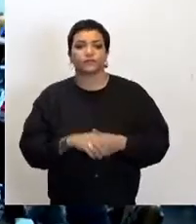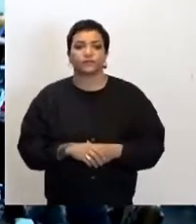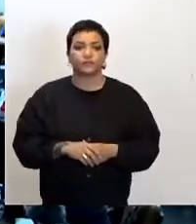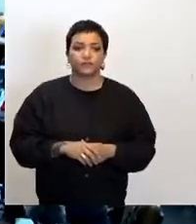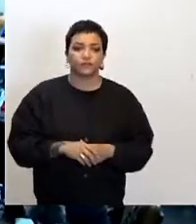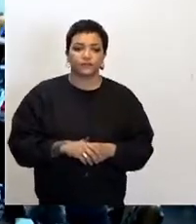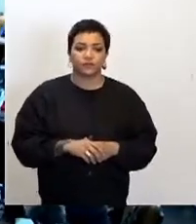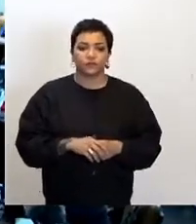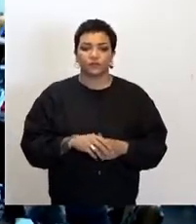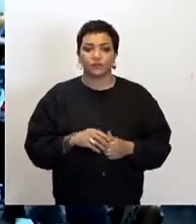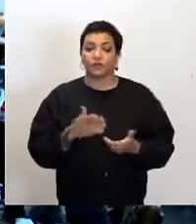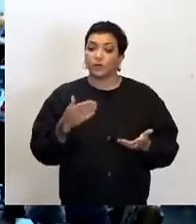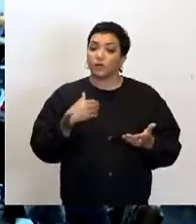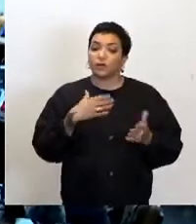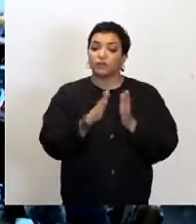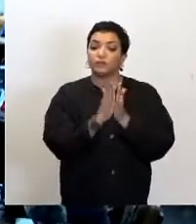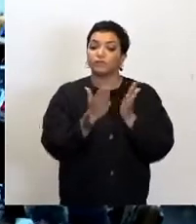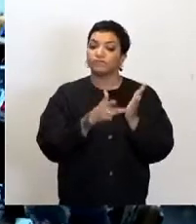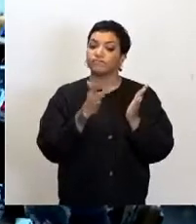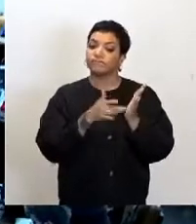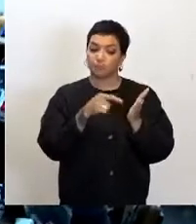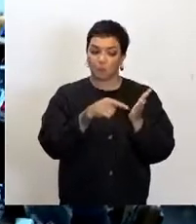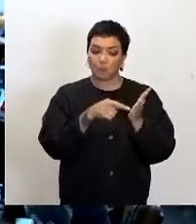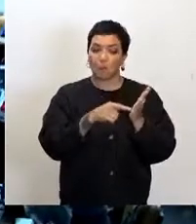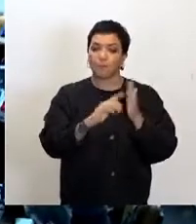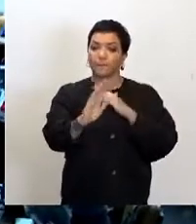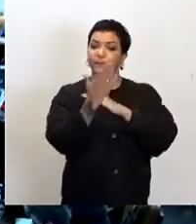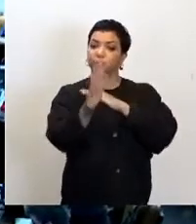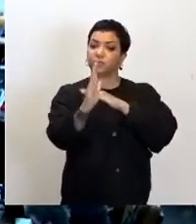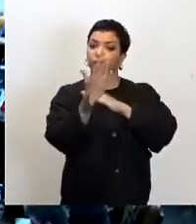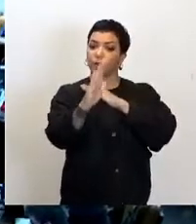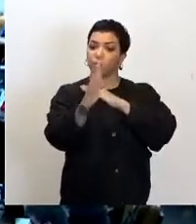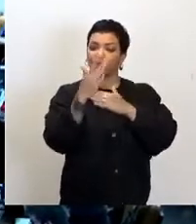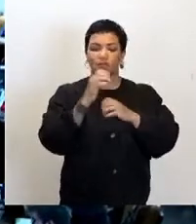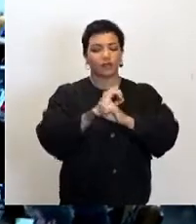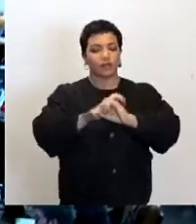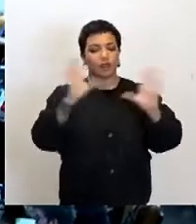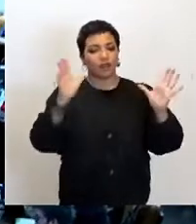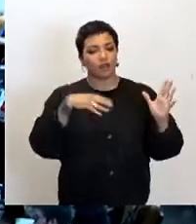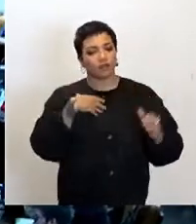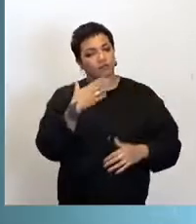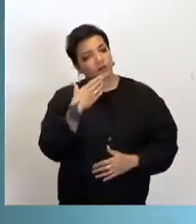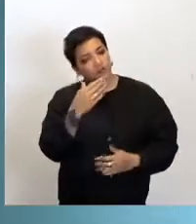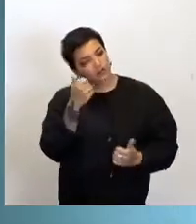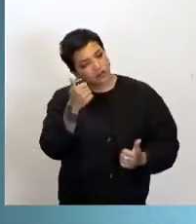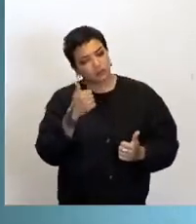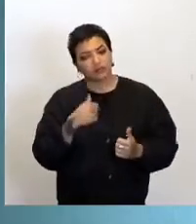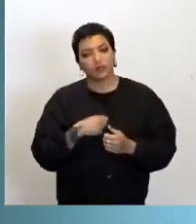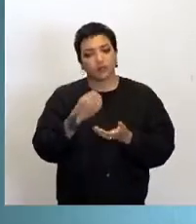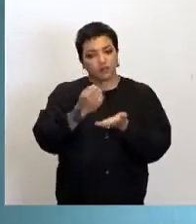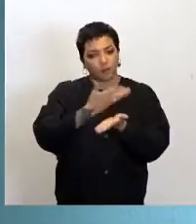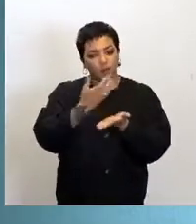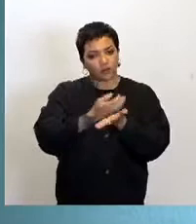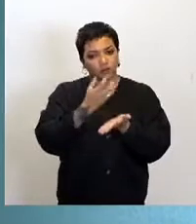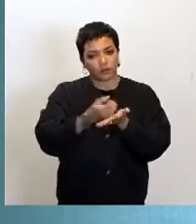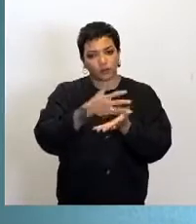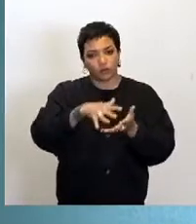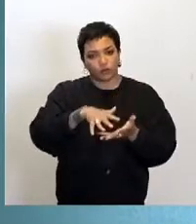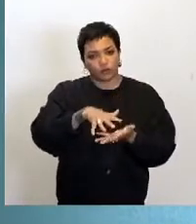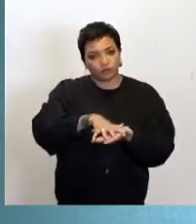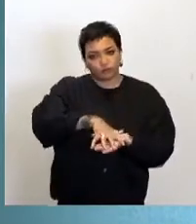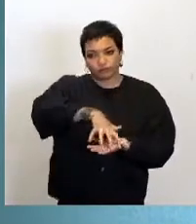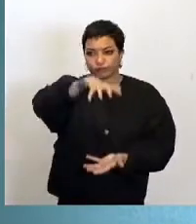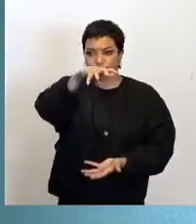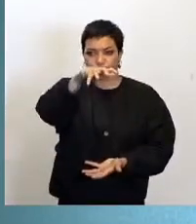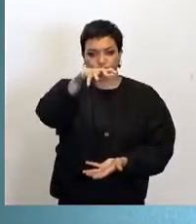le document qui a été présenté et la présentation très claire, très documentée. Et ça, c'est